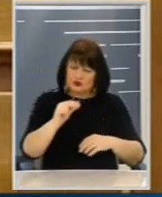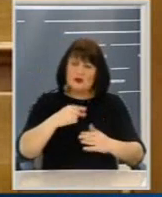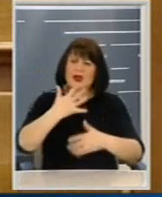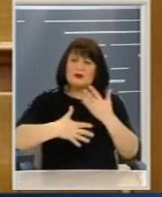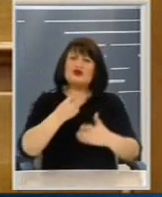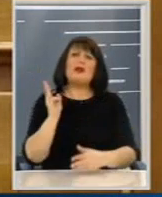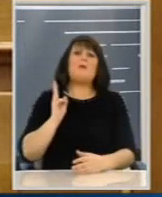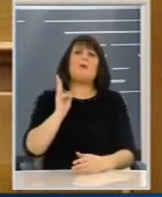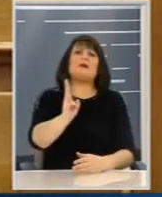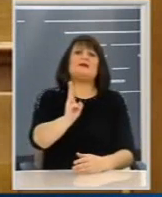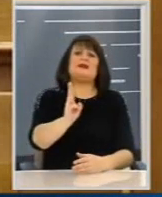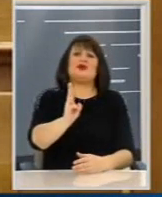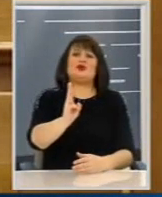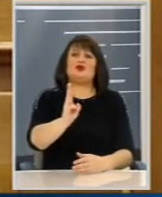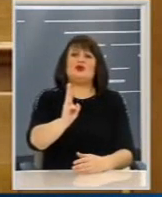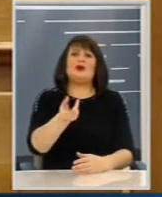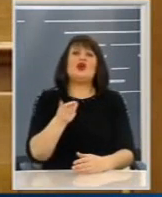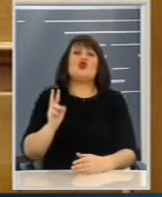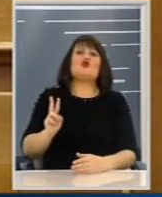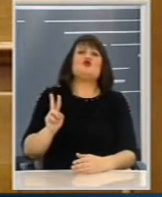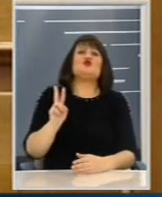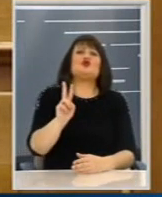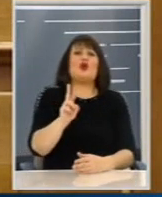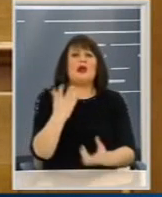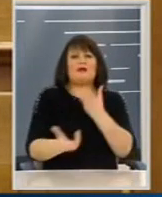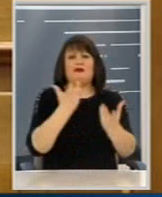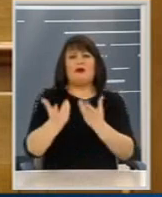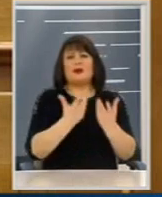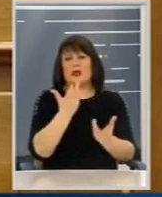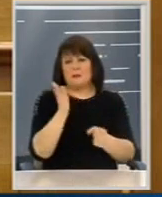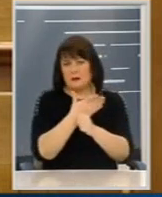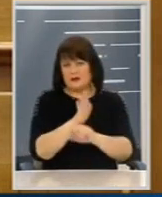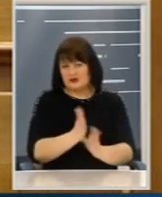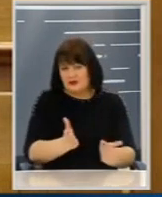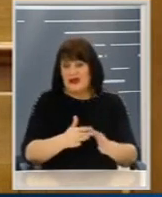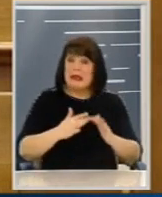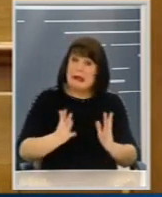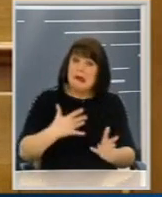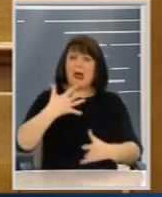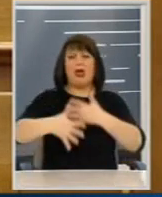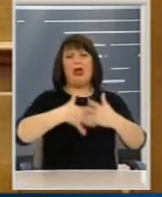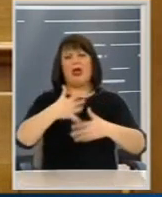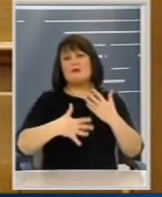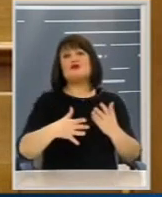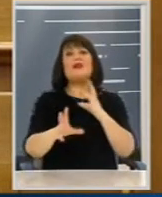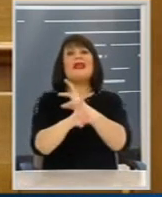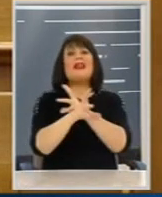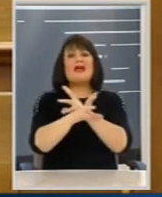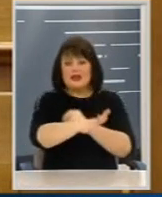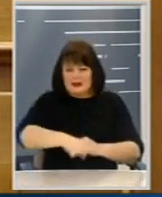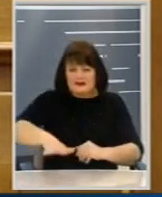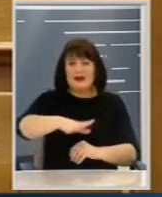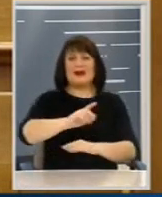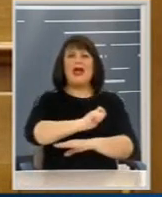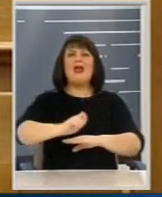στην Πατησίων, κάψιμο κάποιων τρόλεϊ ή επεισόδια πέριξ των εξαρχείων ή στη Χαριλάου